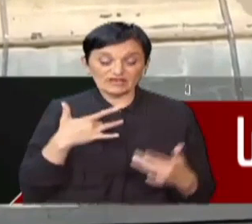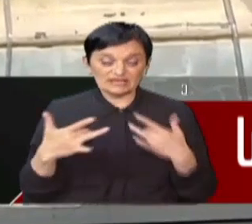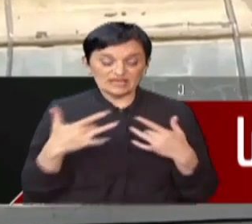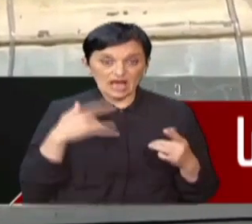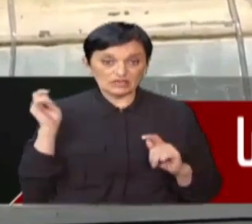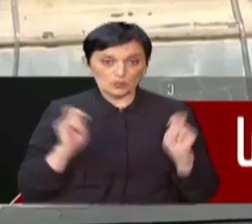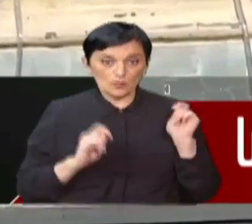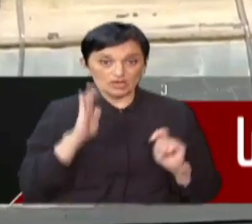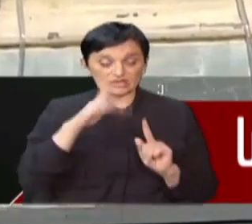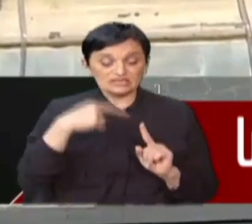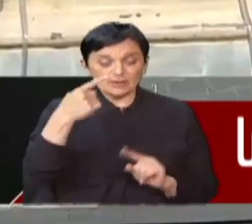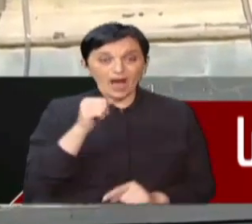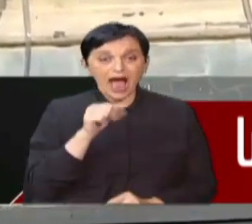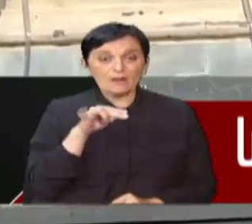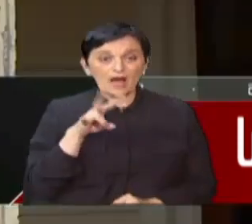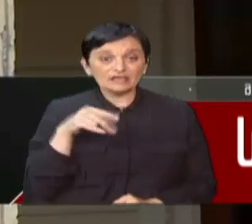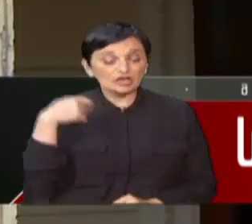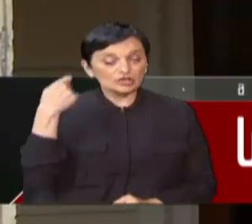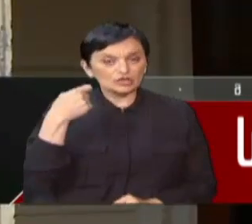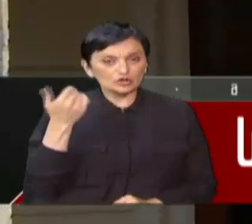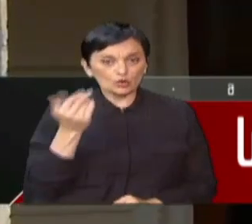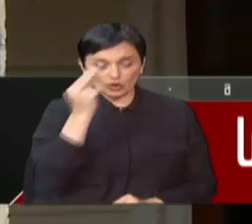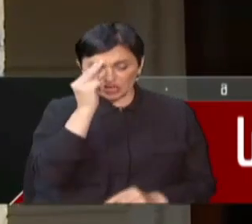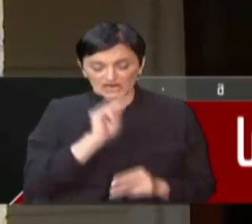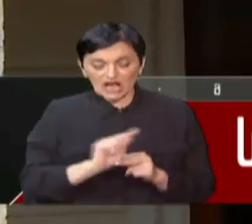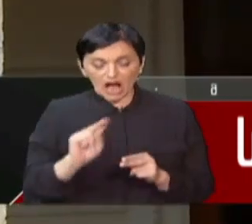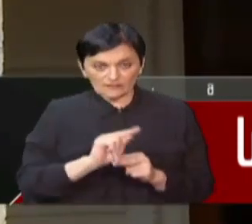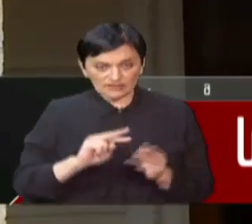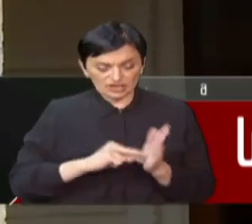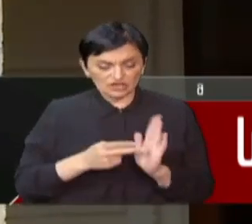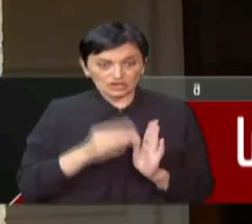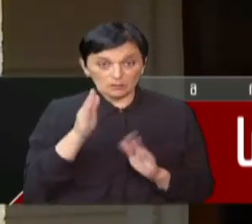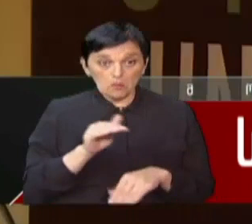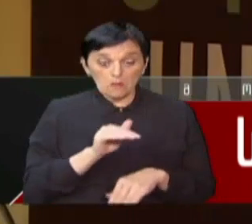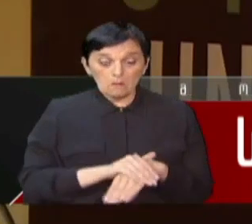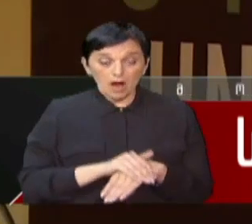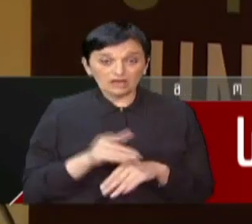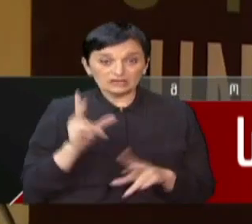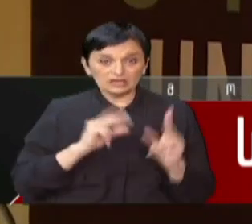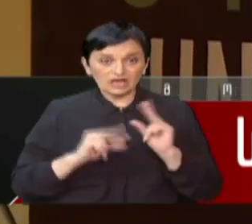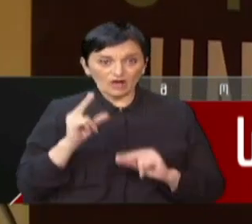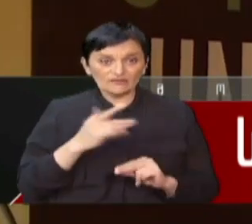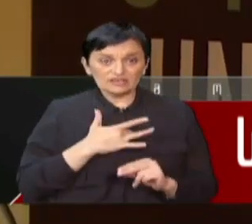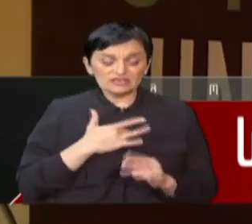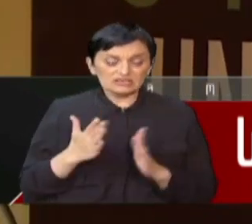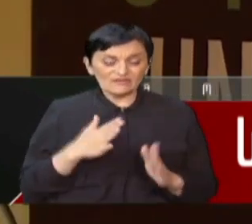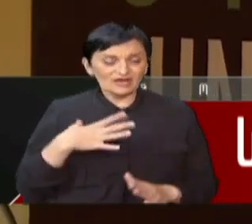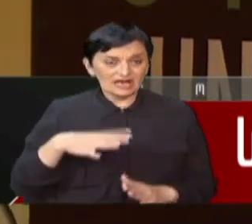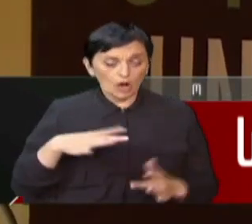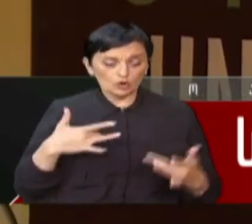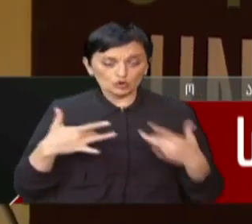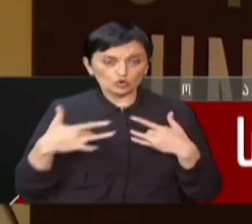და სამომავლოდ სანდრო ახმეტელის რეჟისორული გაკვეთილების ჩატარებაც იგეგმება. ამ ფაქტის გათვალისწინებით სავარაუდოა, რომ ქართული